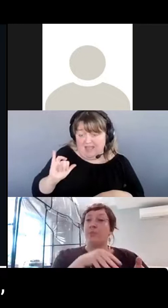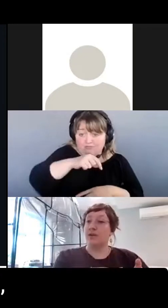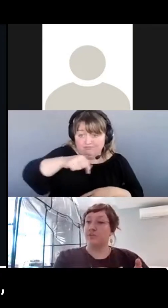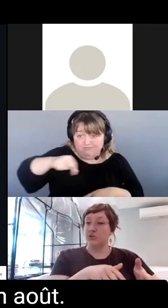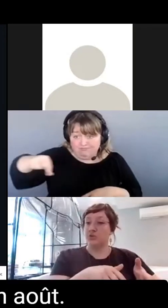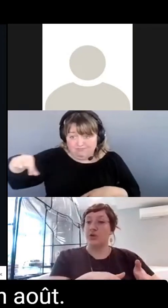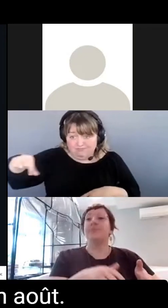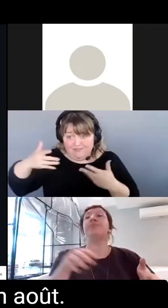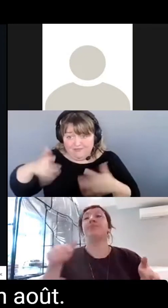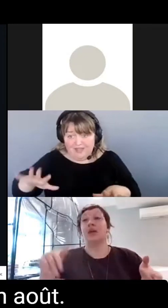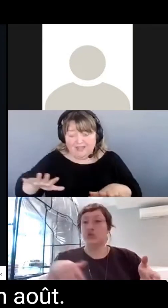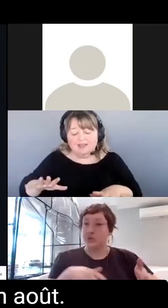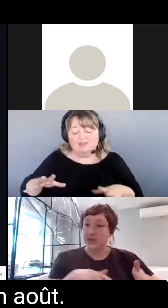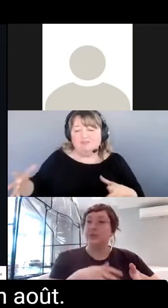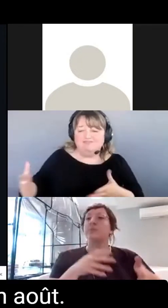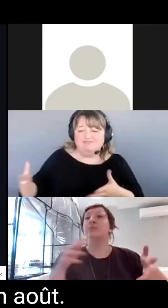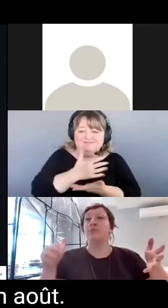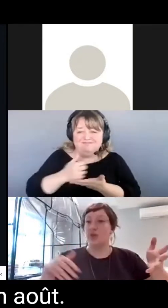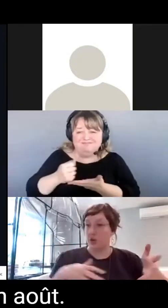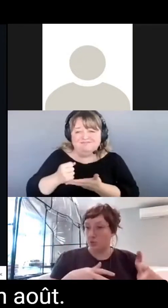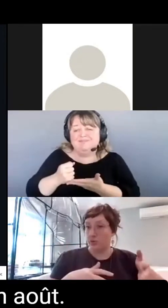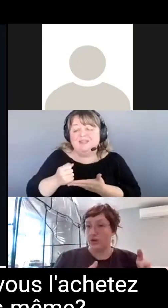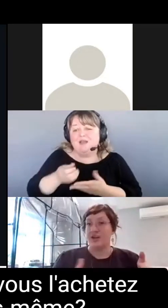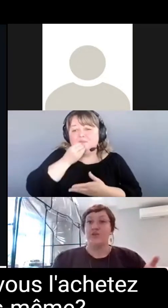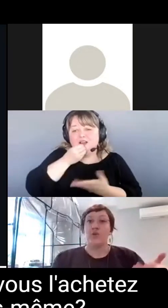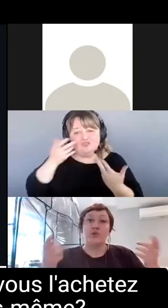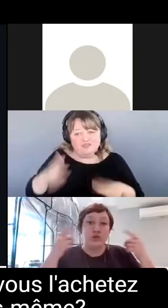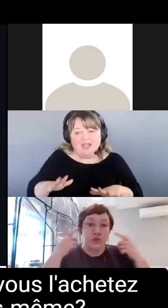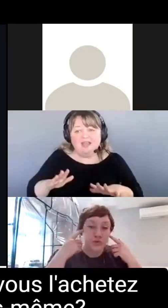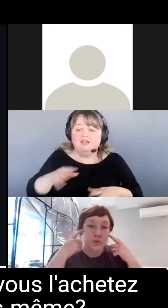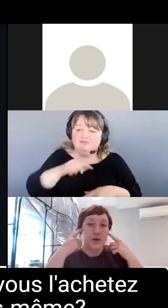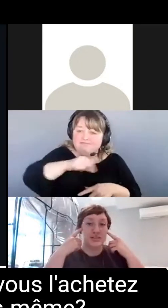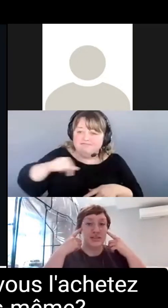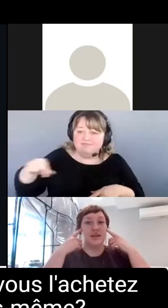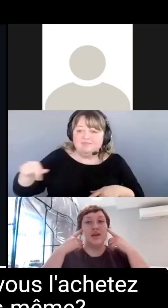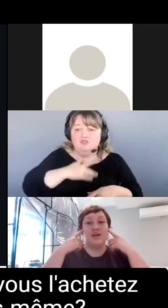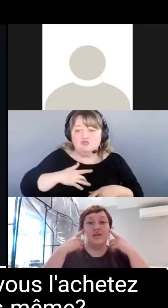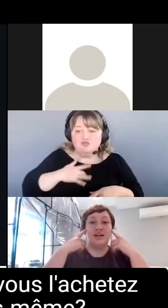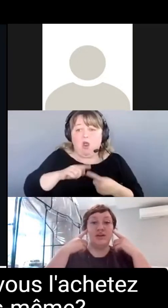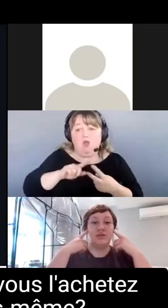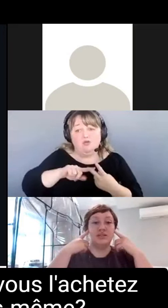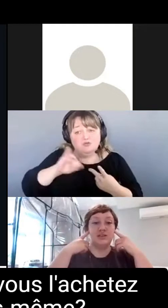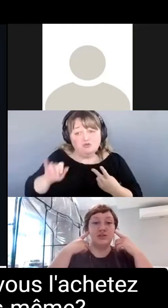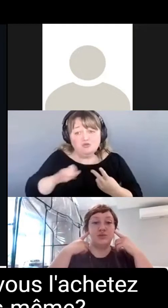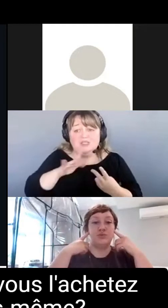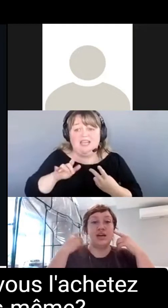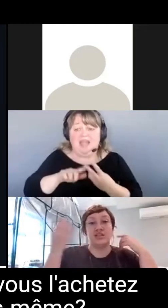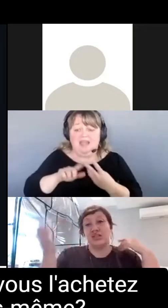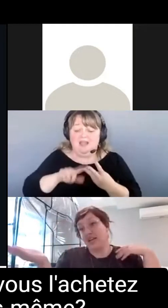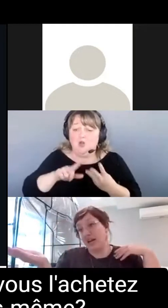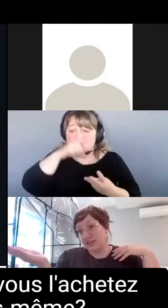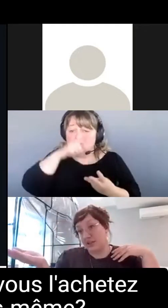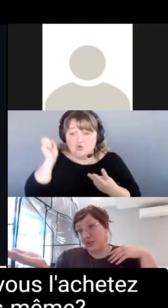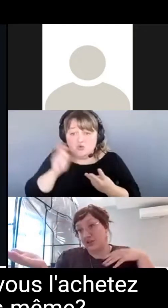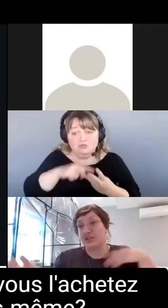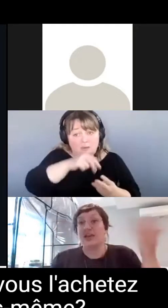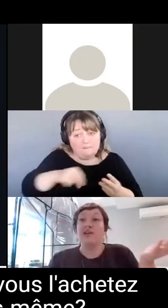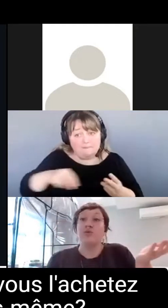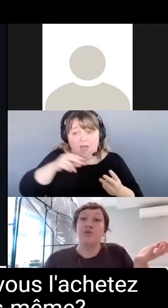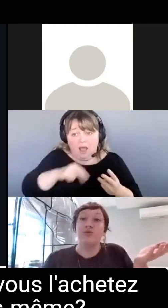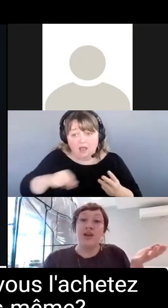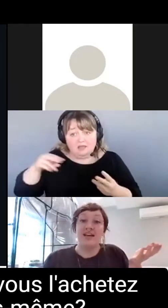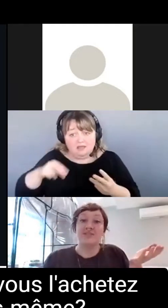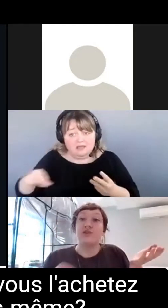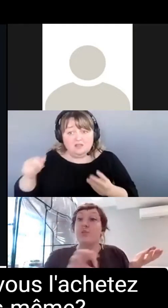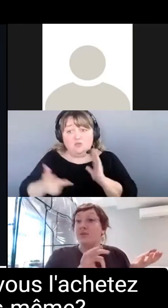J'en replante en juin, en juillet, puis en août. Donc ça, il faut penser d'avance, est-ce que vous l'achetez en centre-jardin